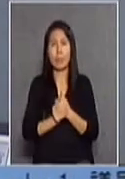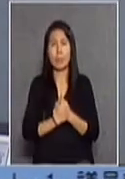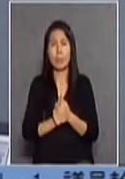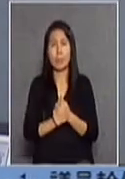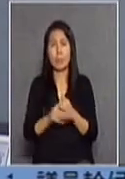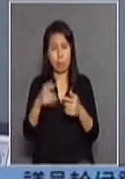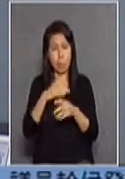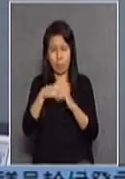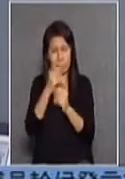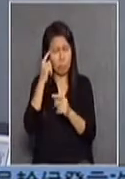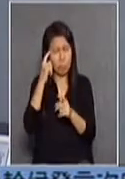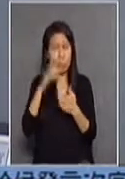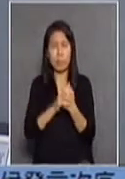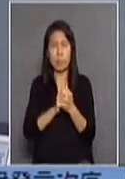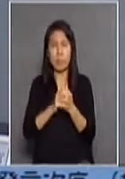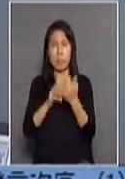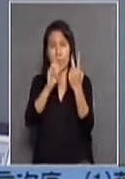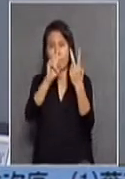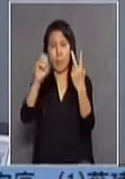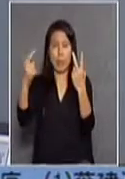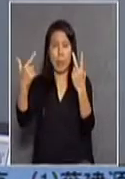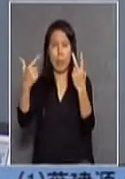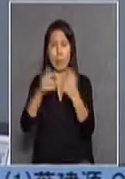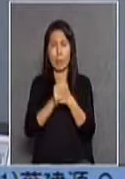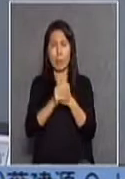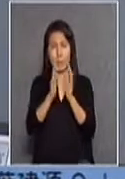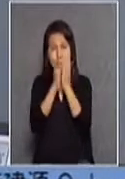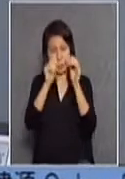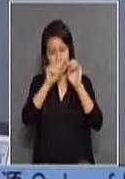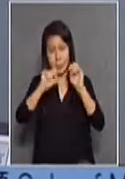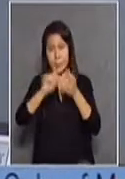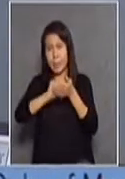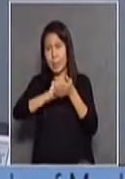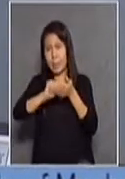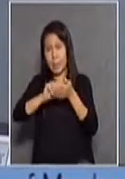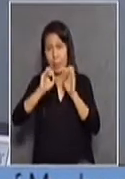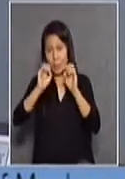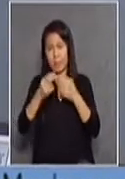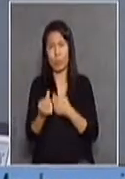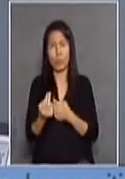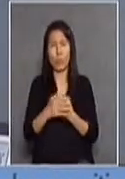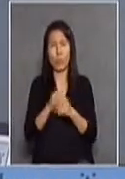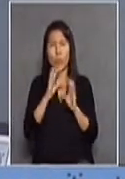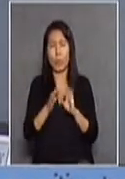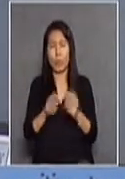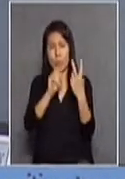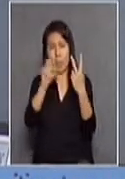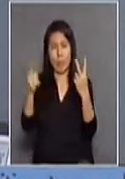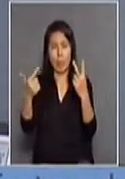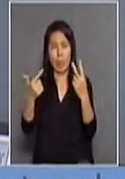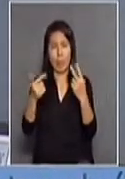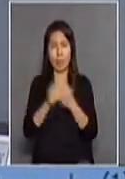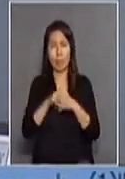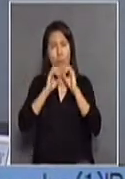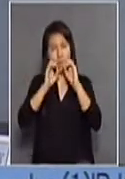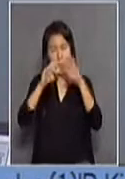家都知噶啦。就係08憲章，喺2008年 起草呢個08憲章，呼籲中